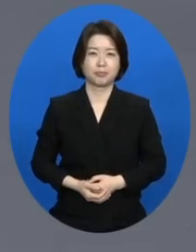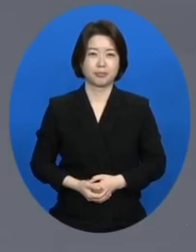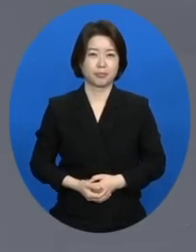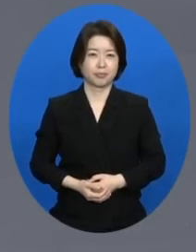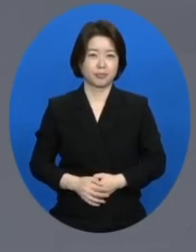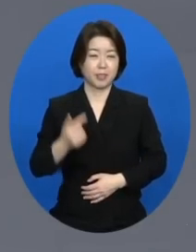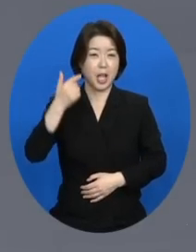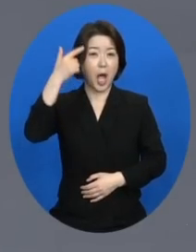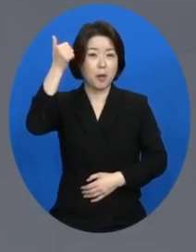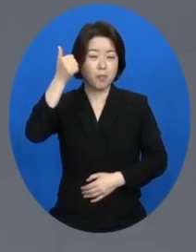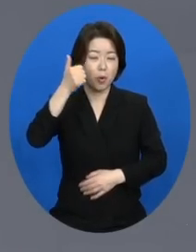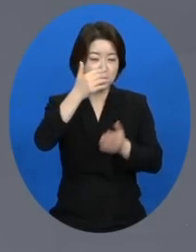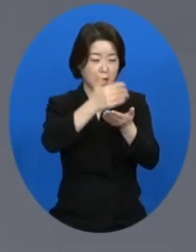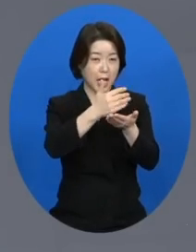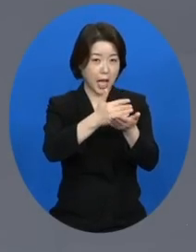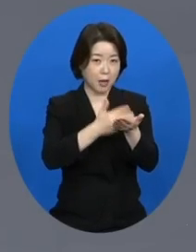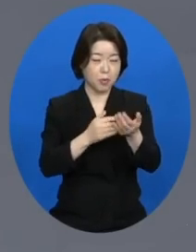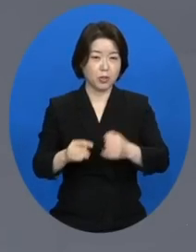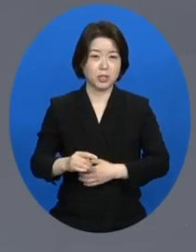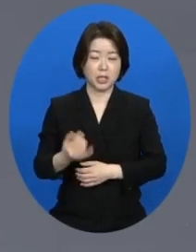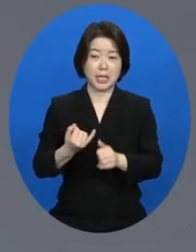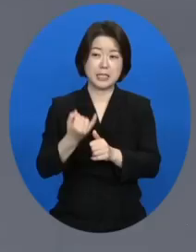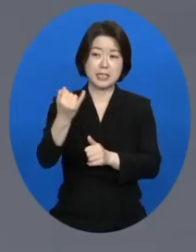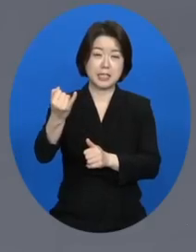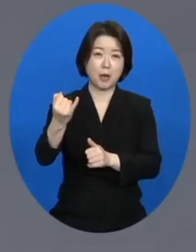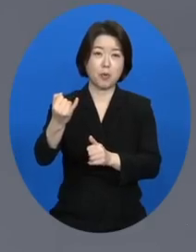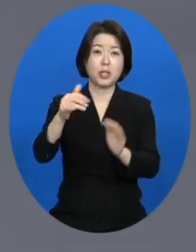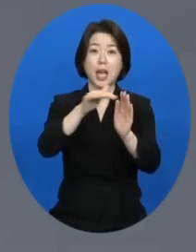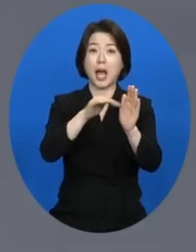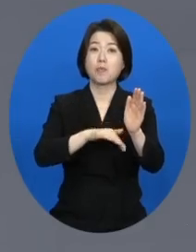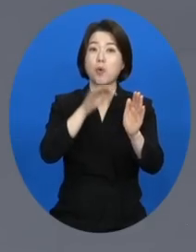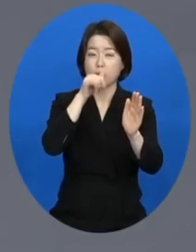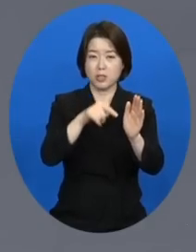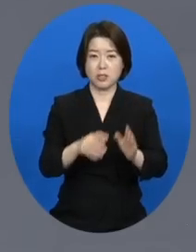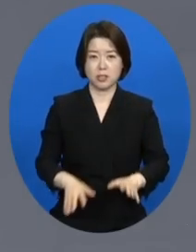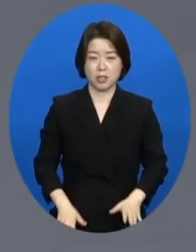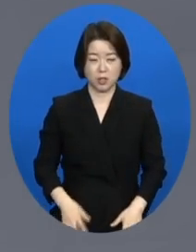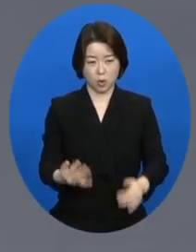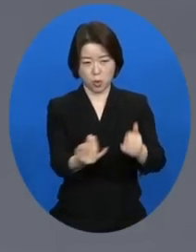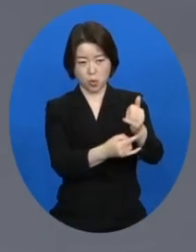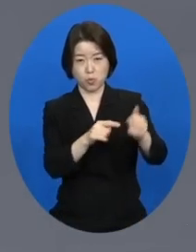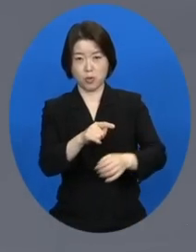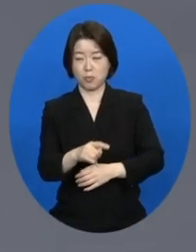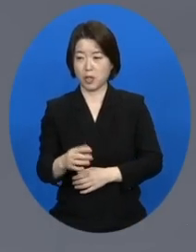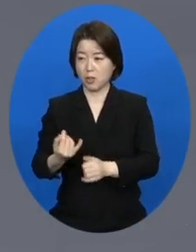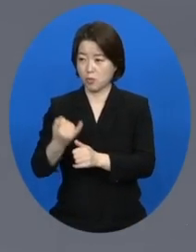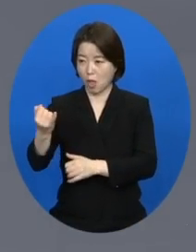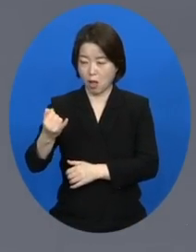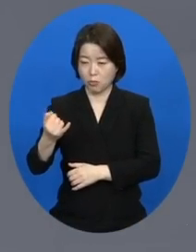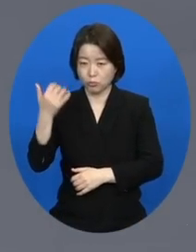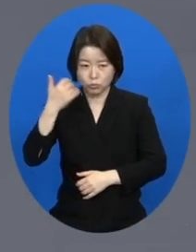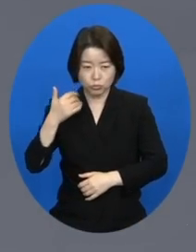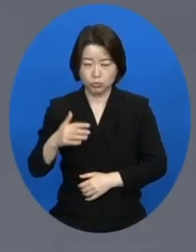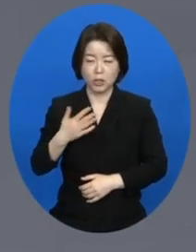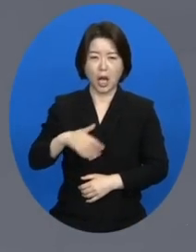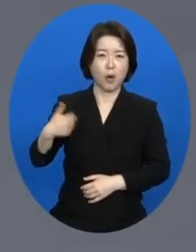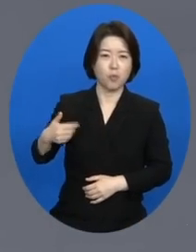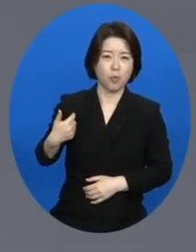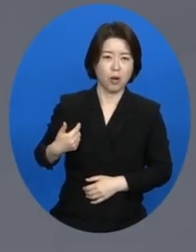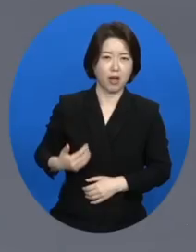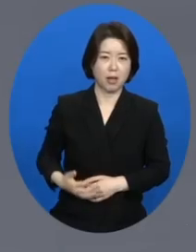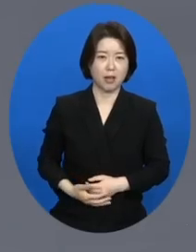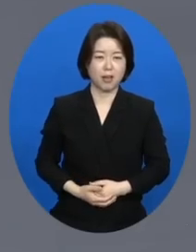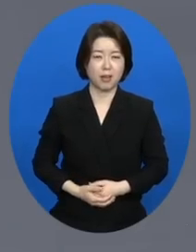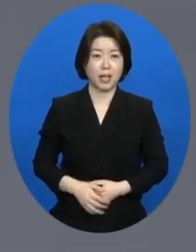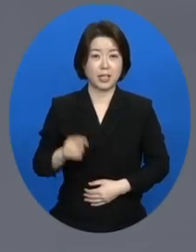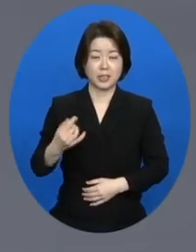목회자 항목 중에 아내, 이 사모에 대한 항목이 있었다고 해요. 근데 그 위원분들이 저희 아내가 어떤지 알 리가 없잖아요.